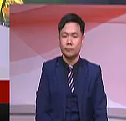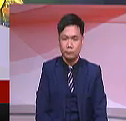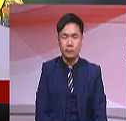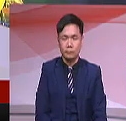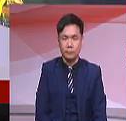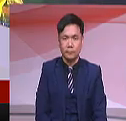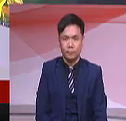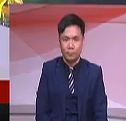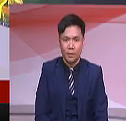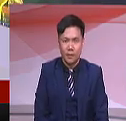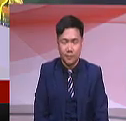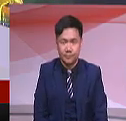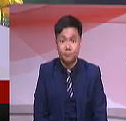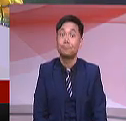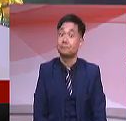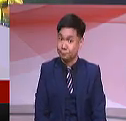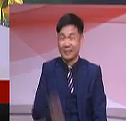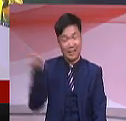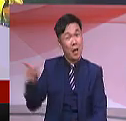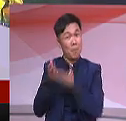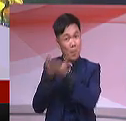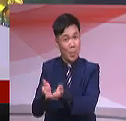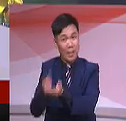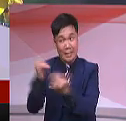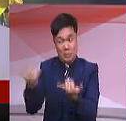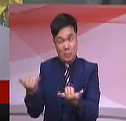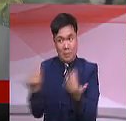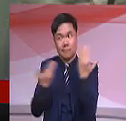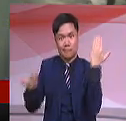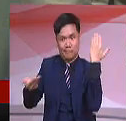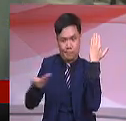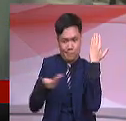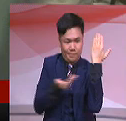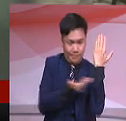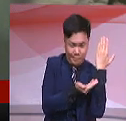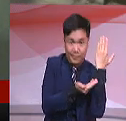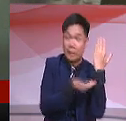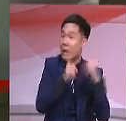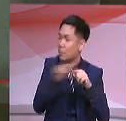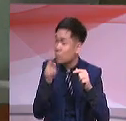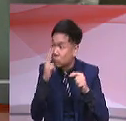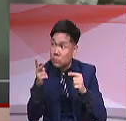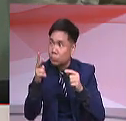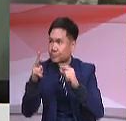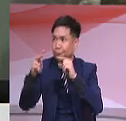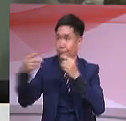Secara prinsip gini, sepatutnya kita jangka kontena itu akan sampai pada hari ini. Tapi hingga setakat ini belum sampai